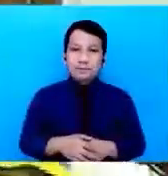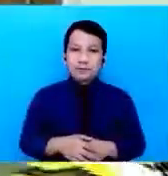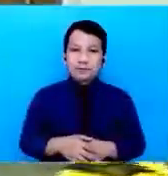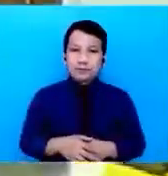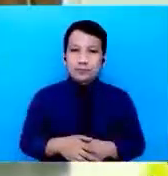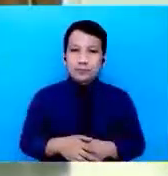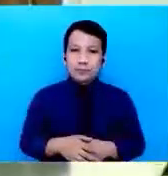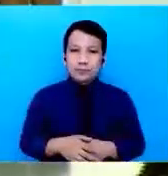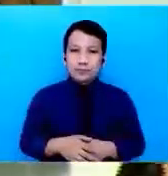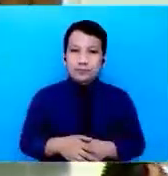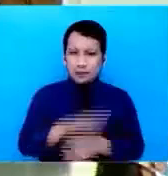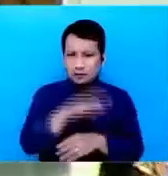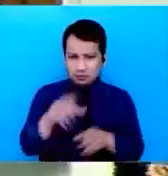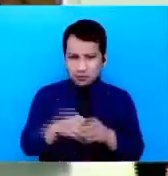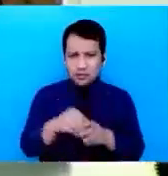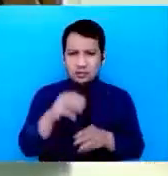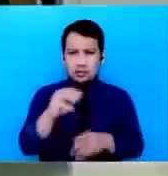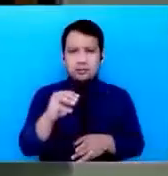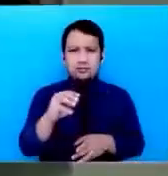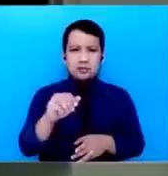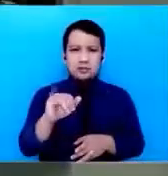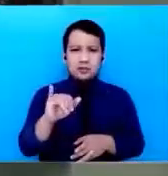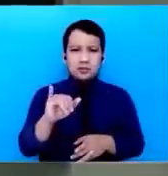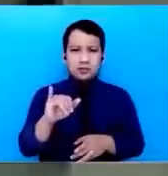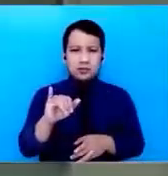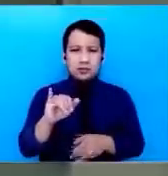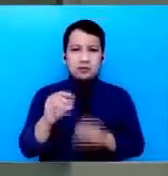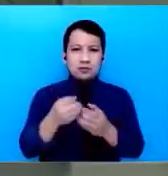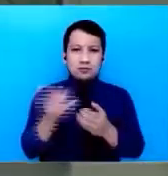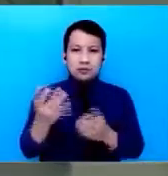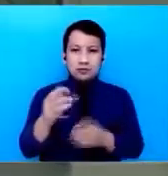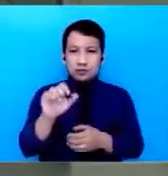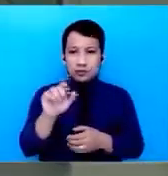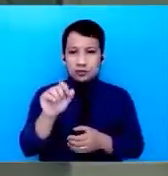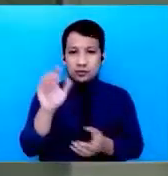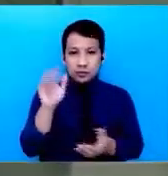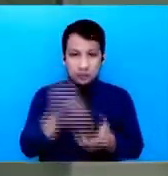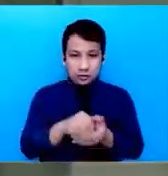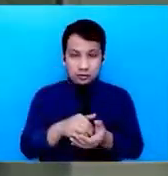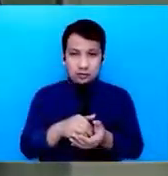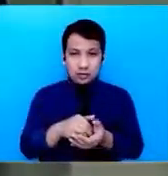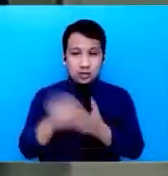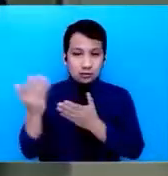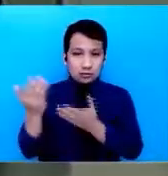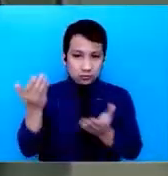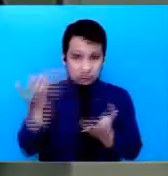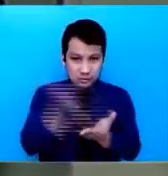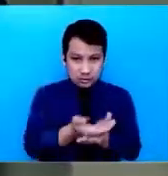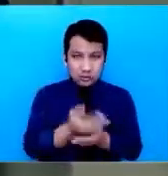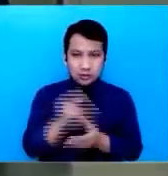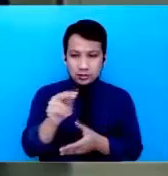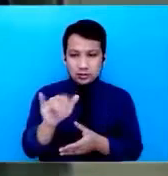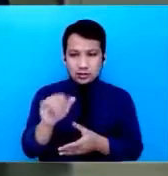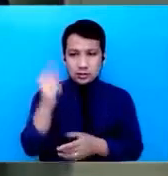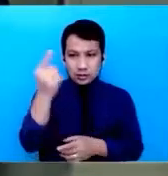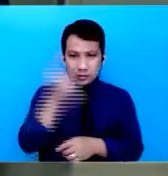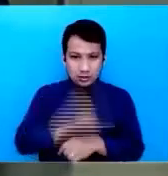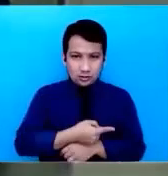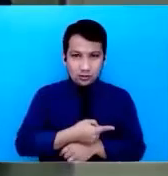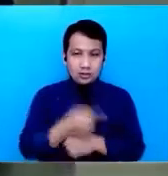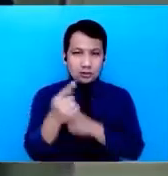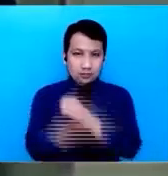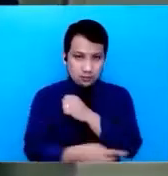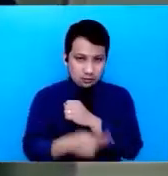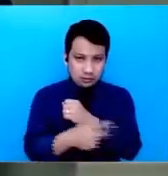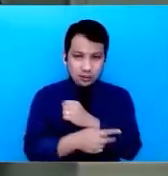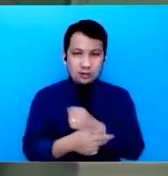Sa tala ng Manila International Airport Authority, mahigit 11,000 pasahero ang dumarating sa NAIA kada araw mula sa mga probinsya